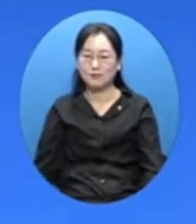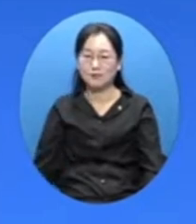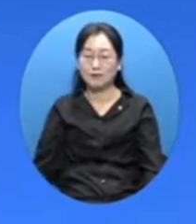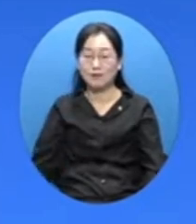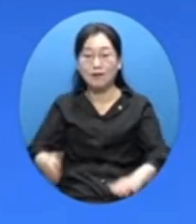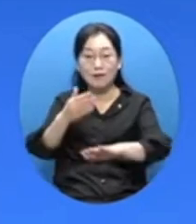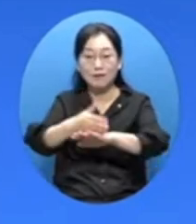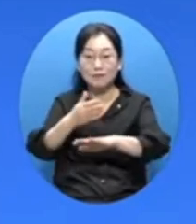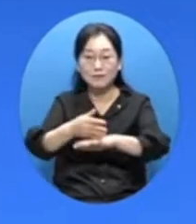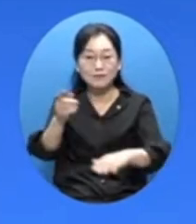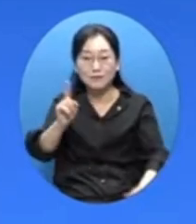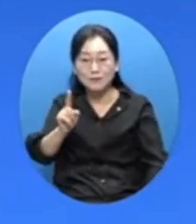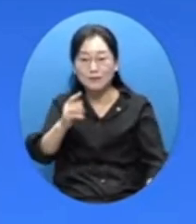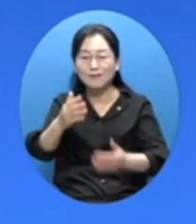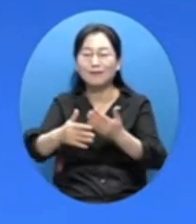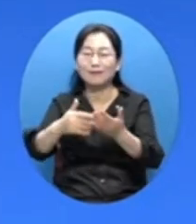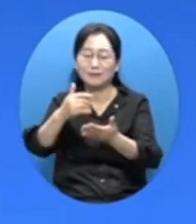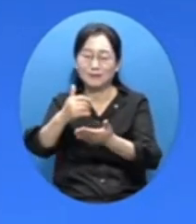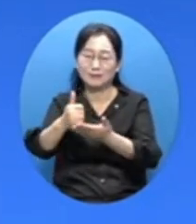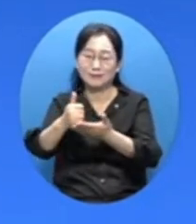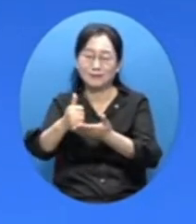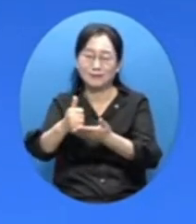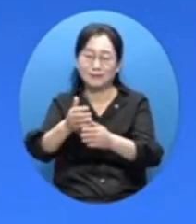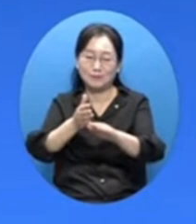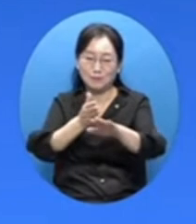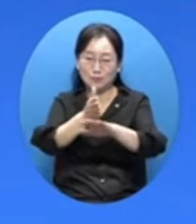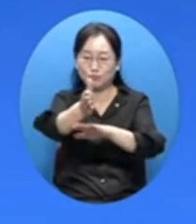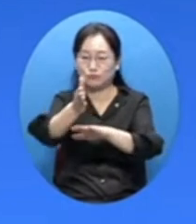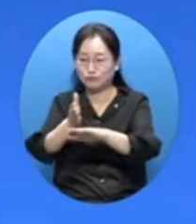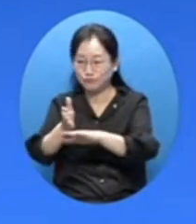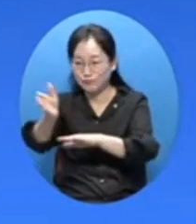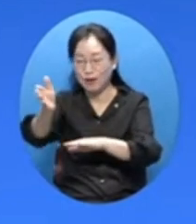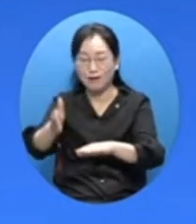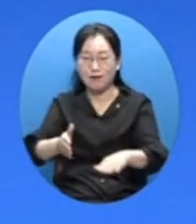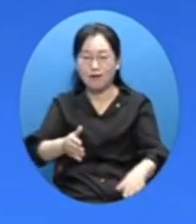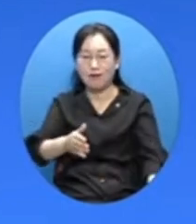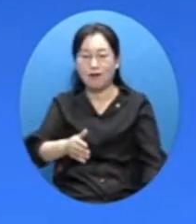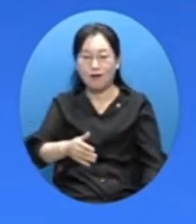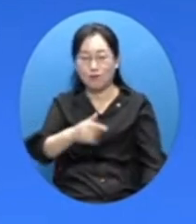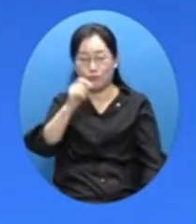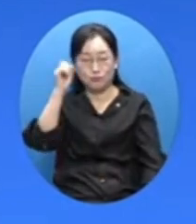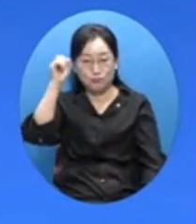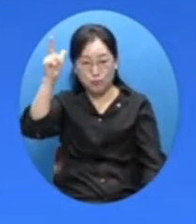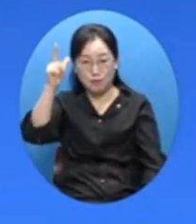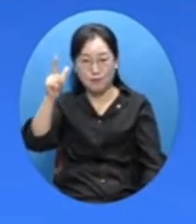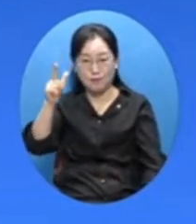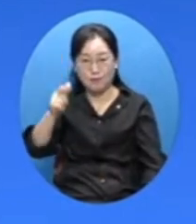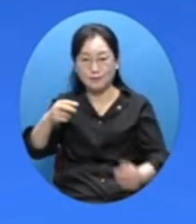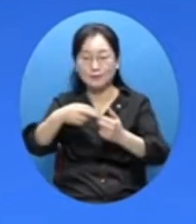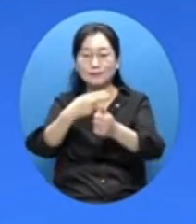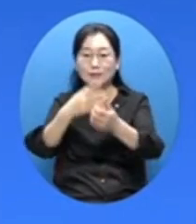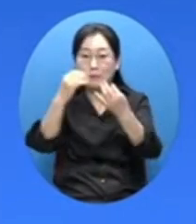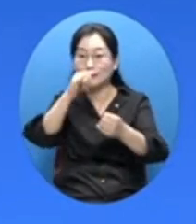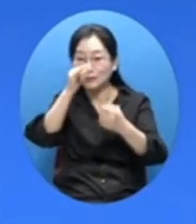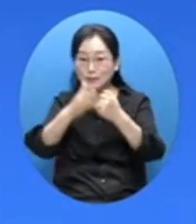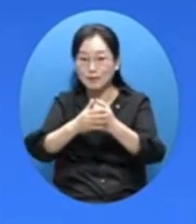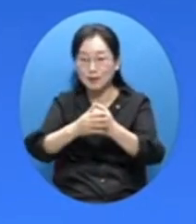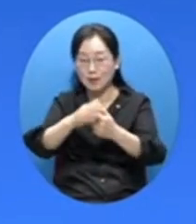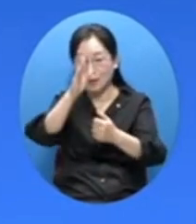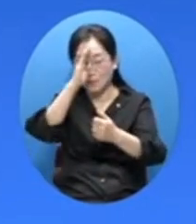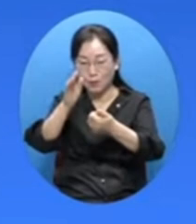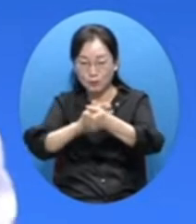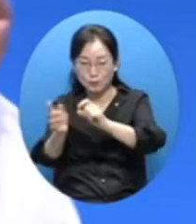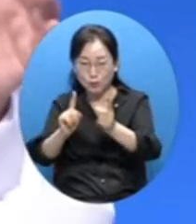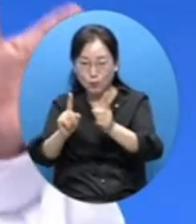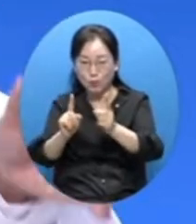감사하게도 하나님께서 각 분야에 훌륭한 의사들을 많이 보내주셔서 우리 병을 치료하게